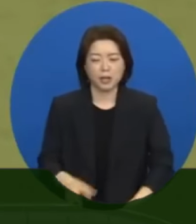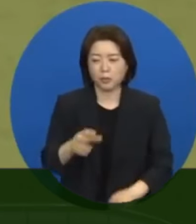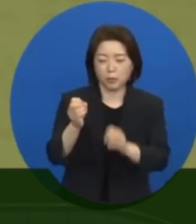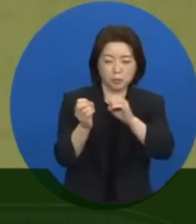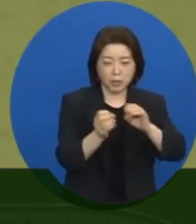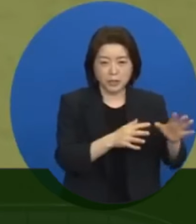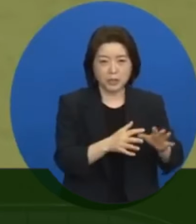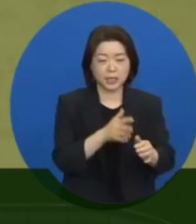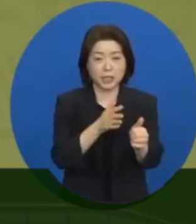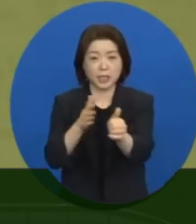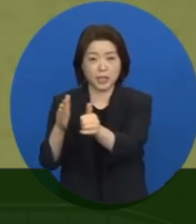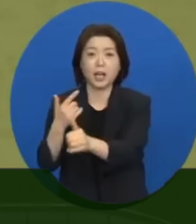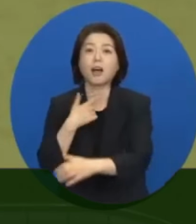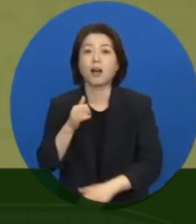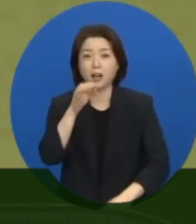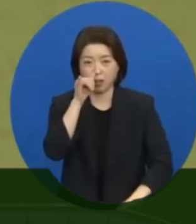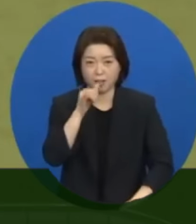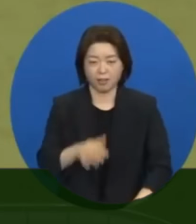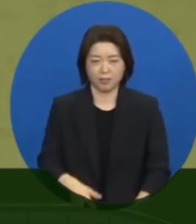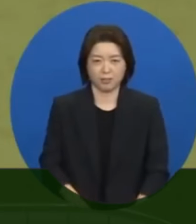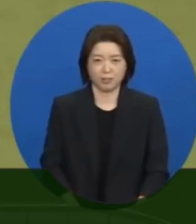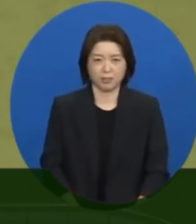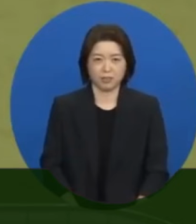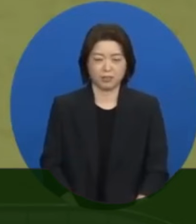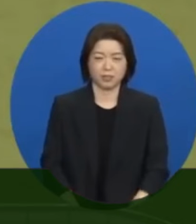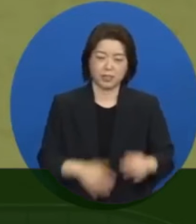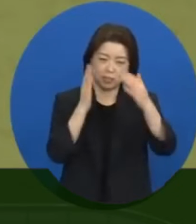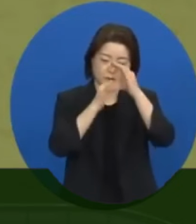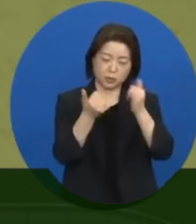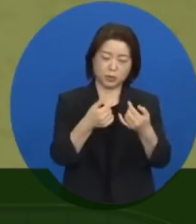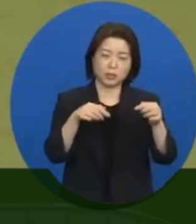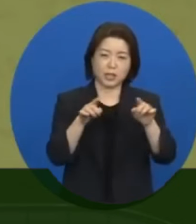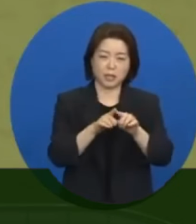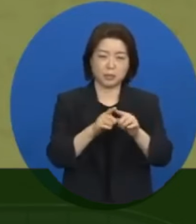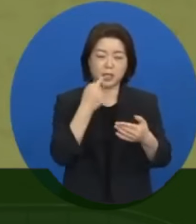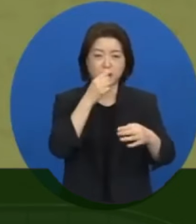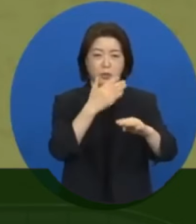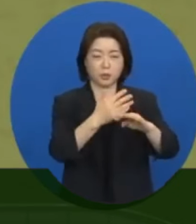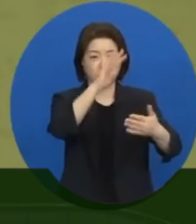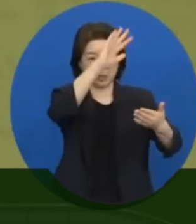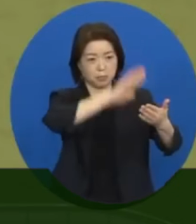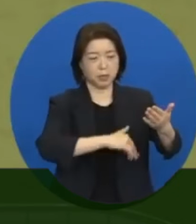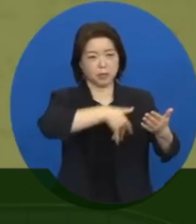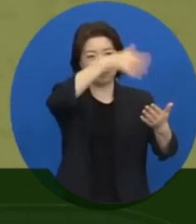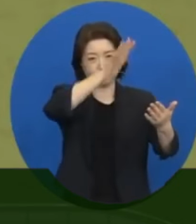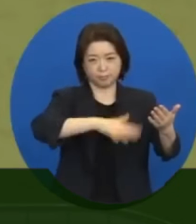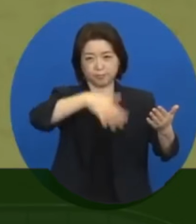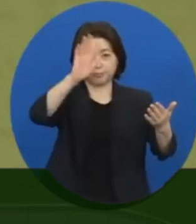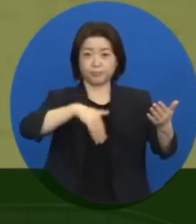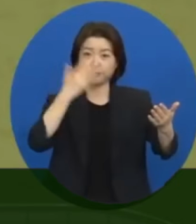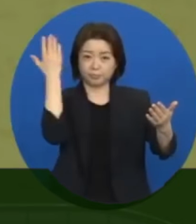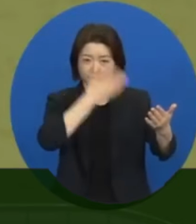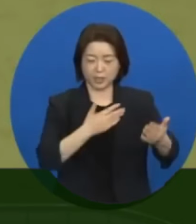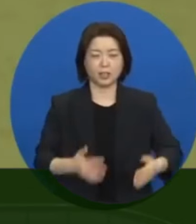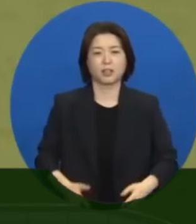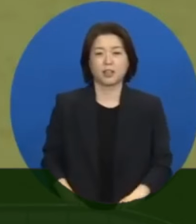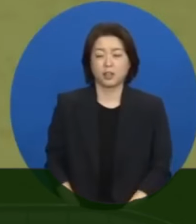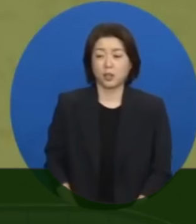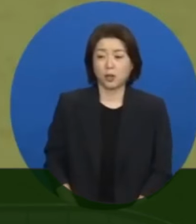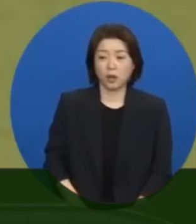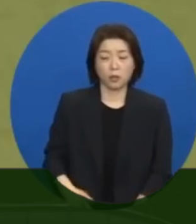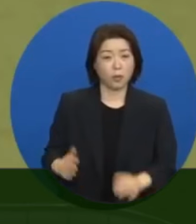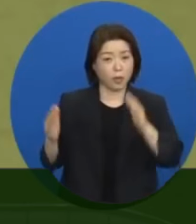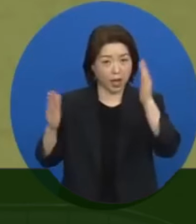뽑았어요 성도님들과 함께 교회 벽 페인팅을 함께 하고 천정 패널을 교체했습니다 청년들의 라이드를 공항 라이드와